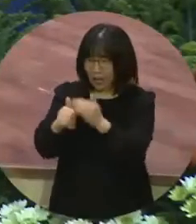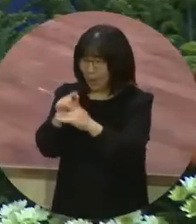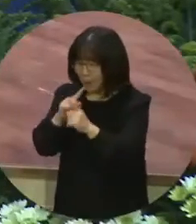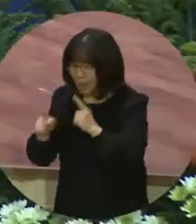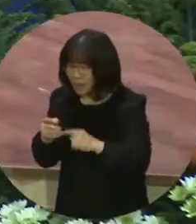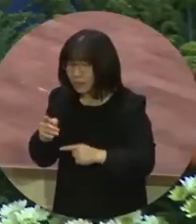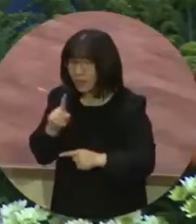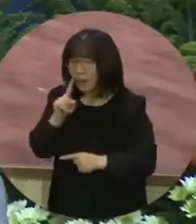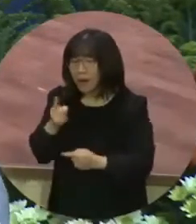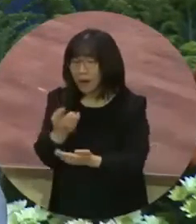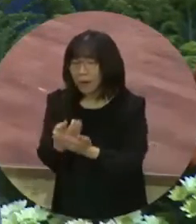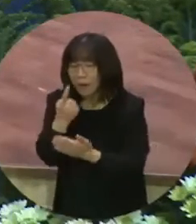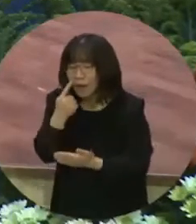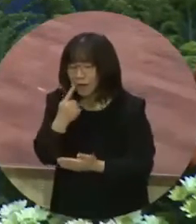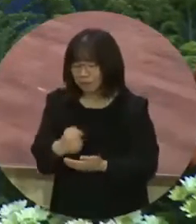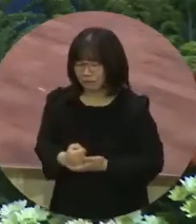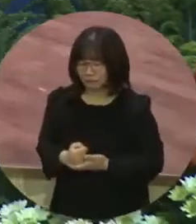못해.